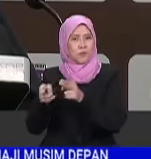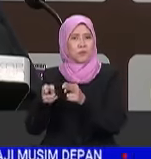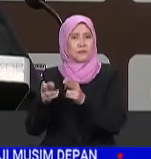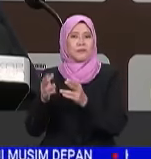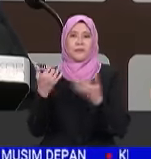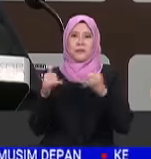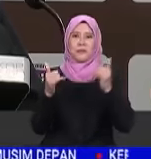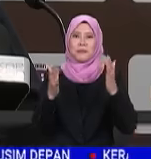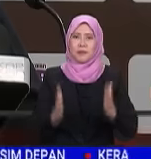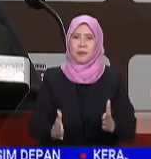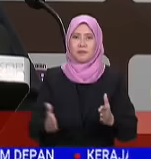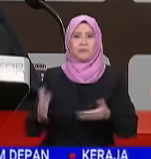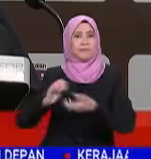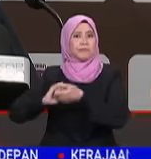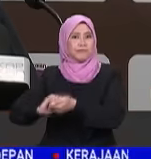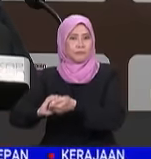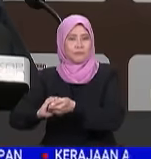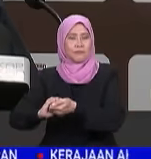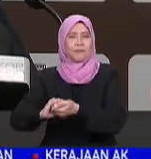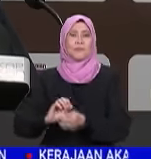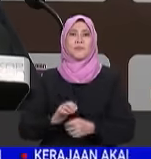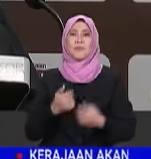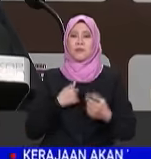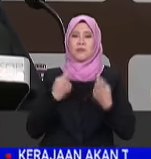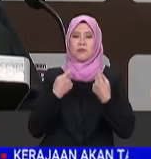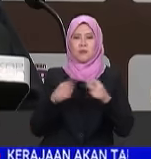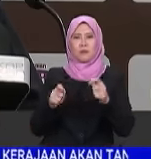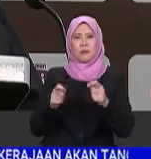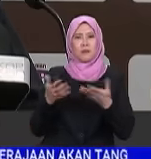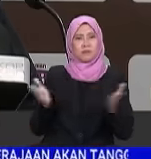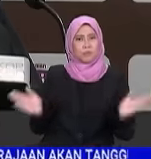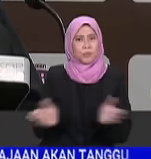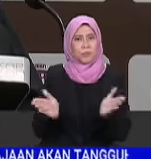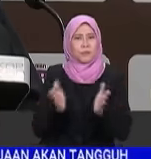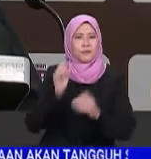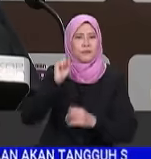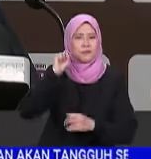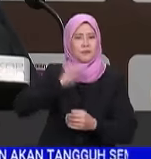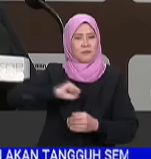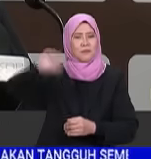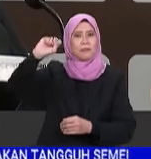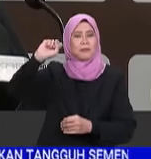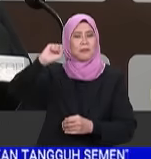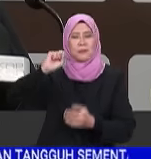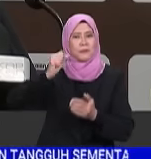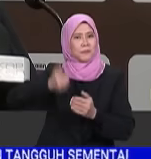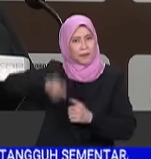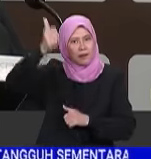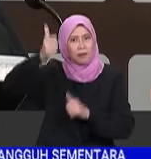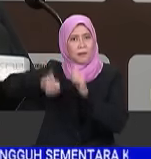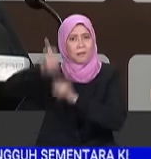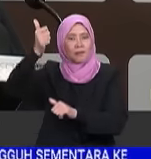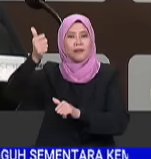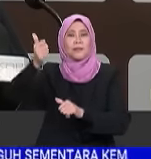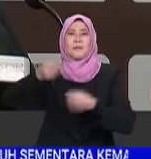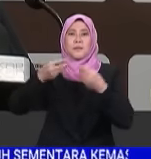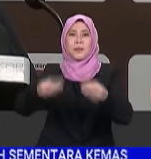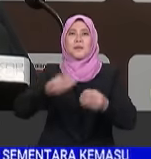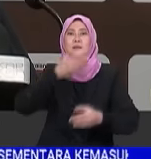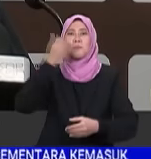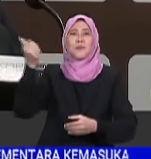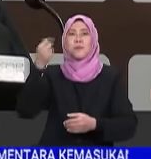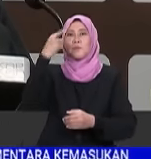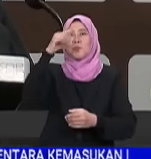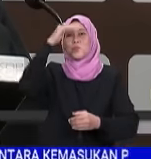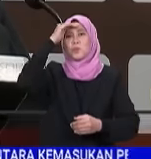with the players I always try to win I always do my best and i always give everything for